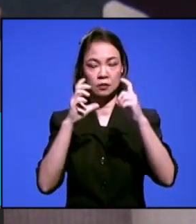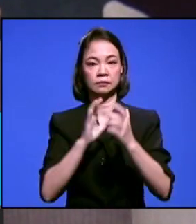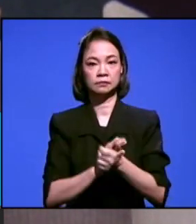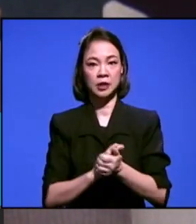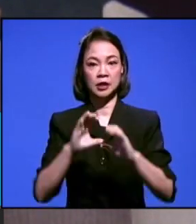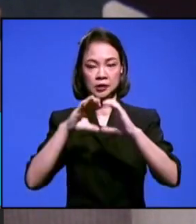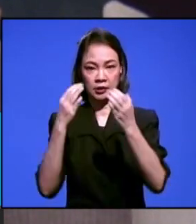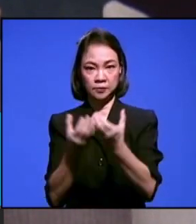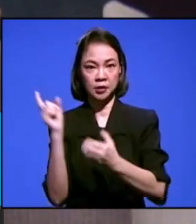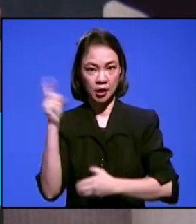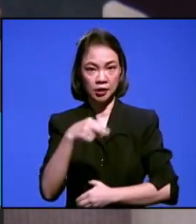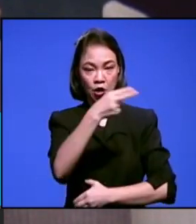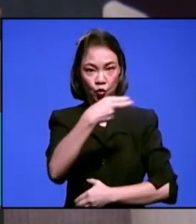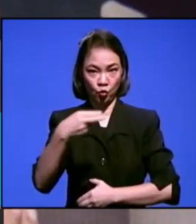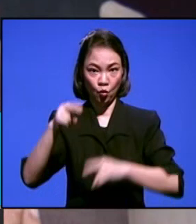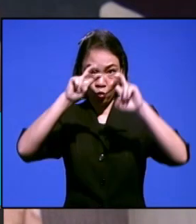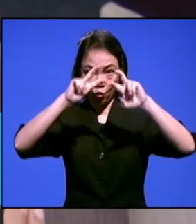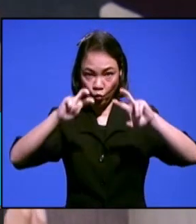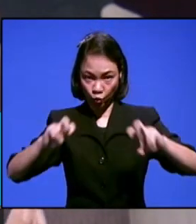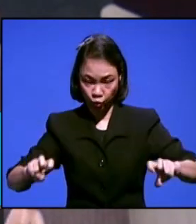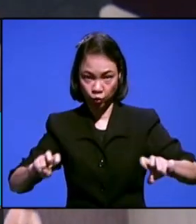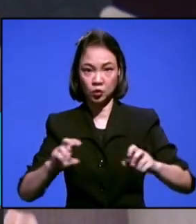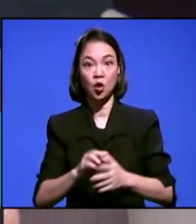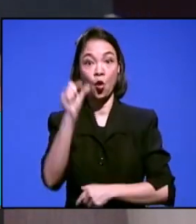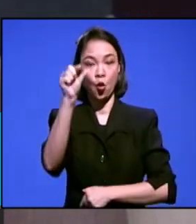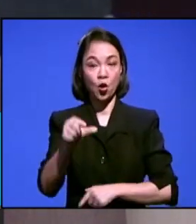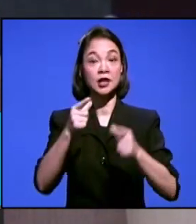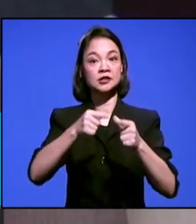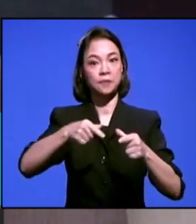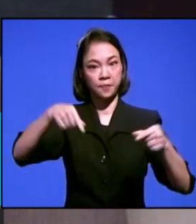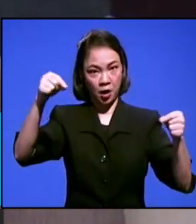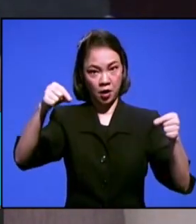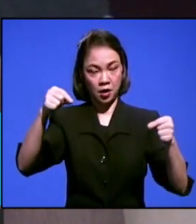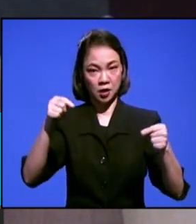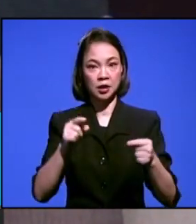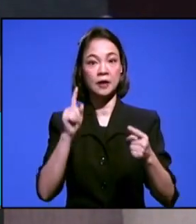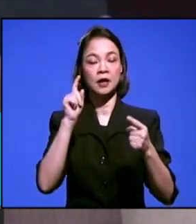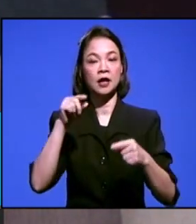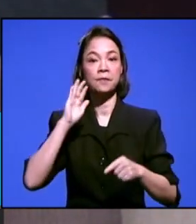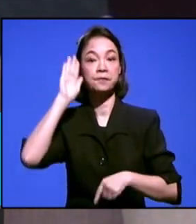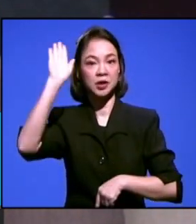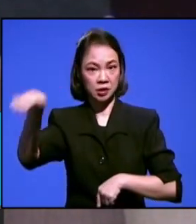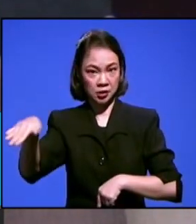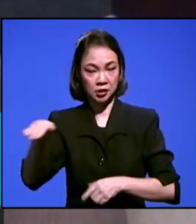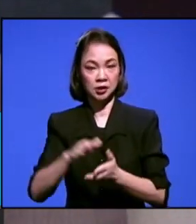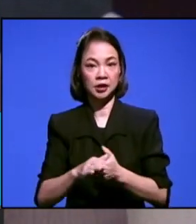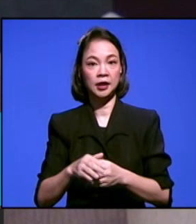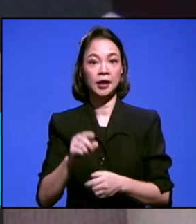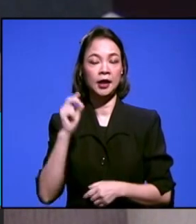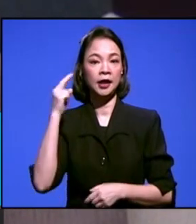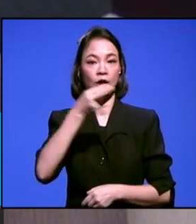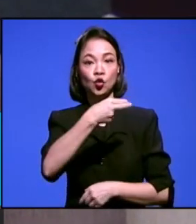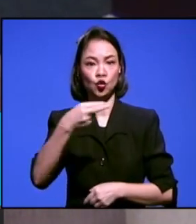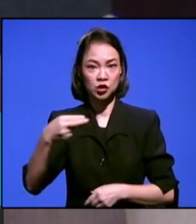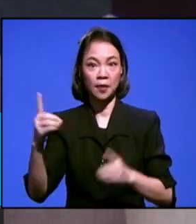Tim dari Indonesia langsung menelusuri. Orang Jepang ini ke Indonesia bertamu ke siapa,